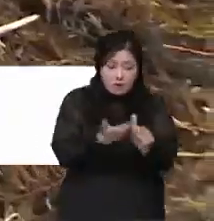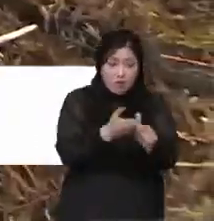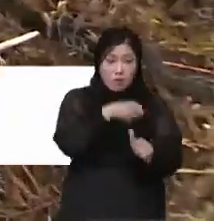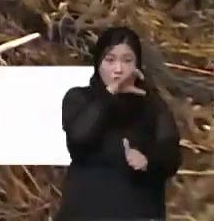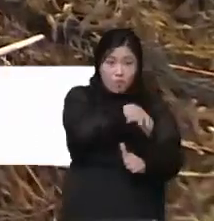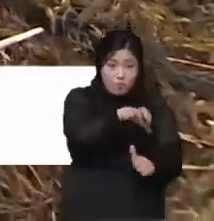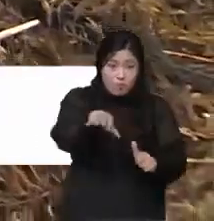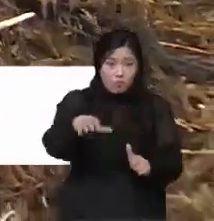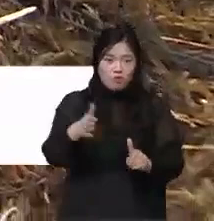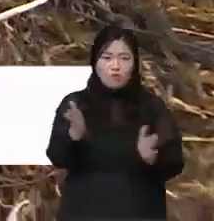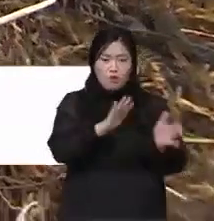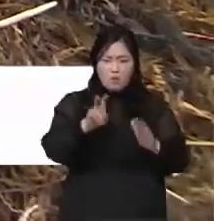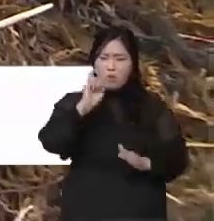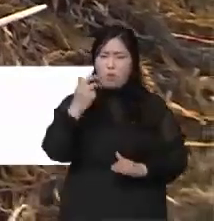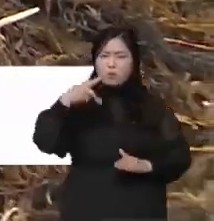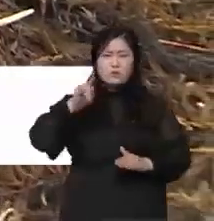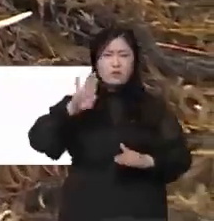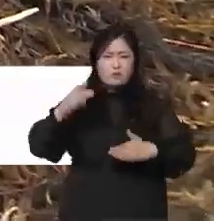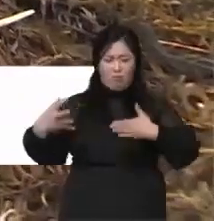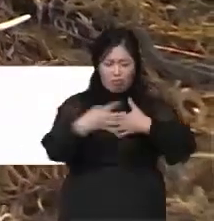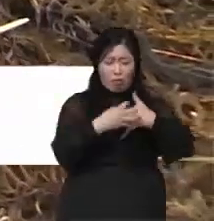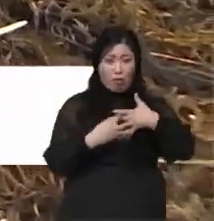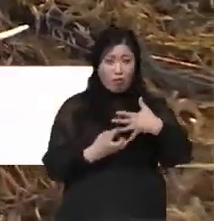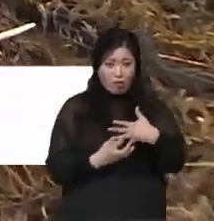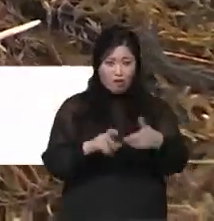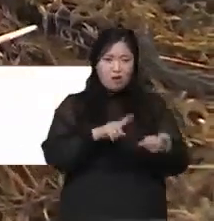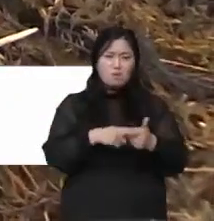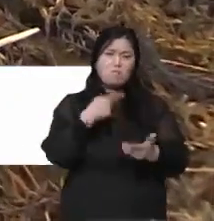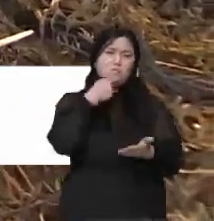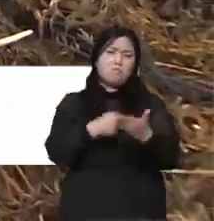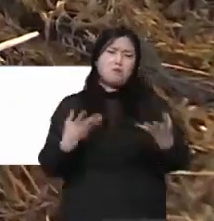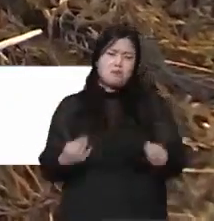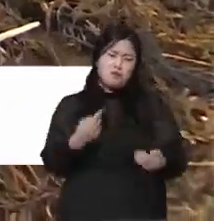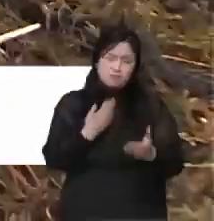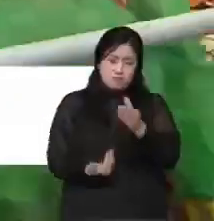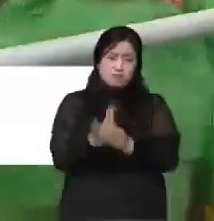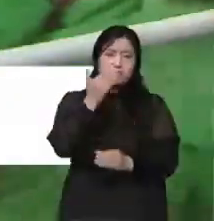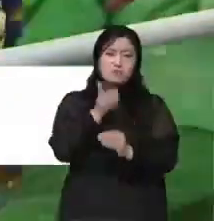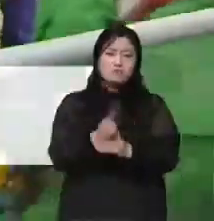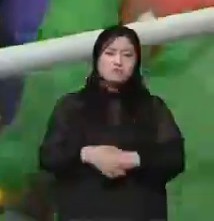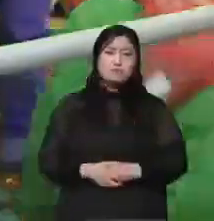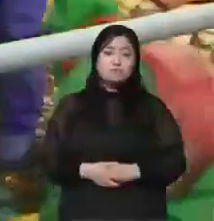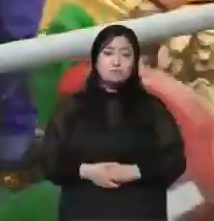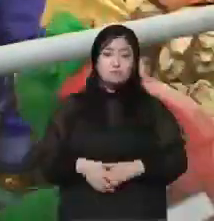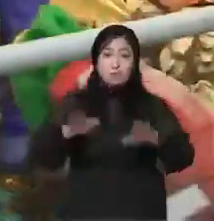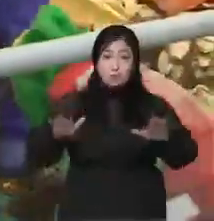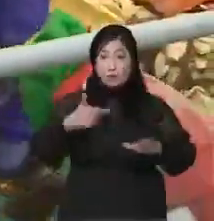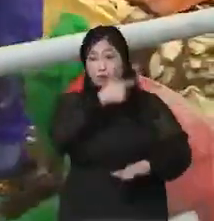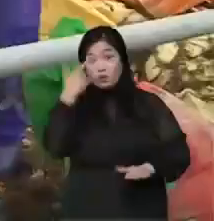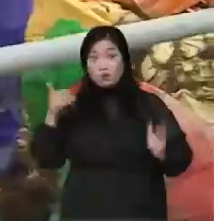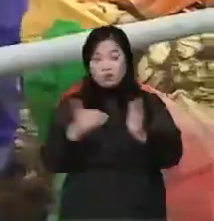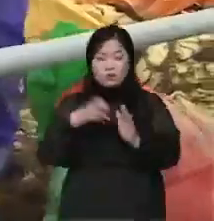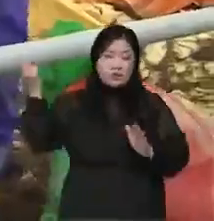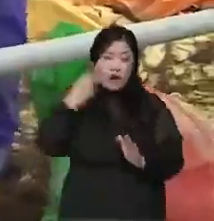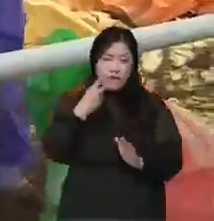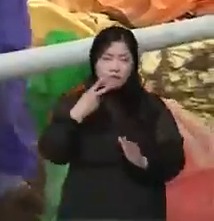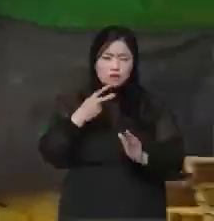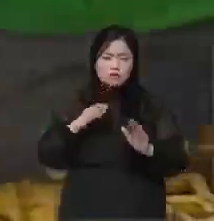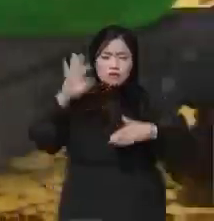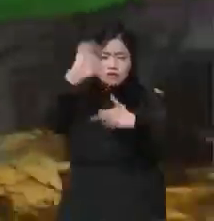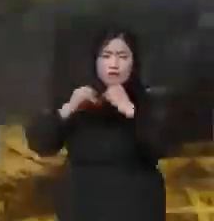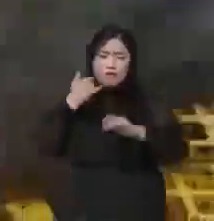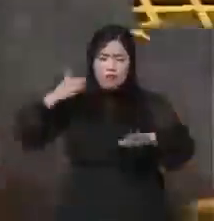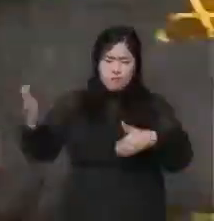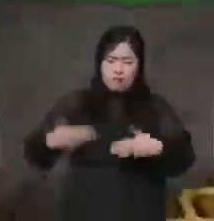양식장에 이 모자반이 붙어가지고 피해가 많이 발생하고 있습니다. 오늘 저녁부터 다시 서해남부